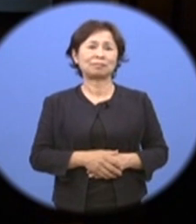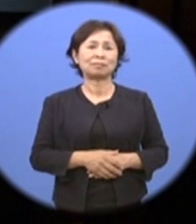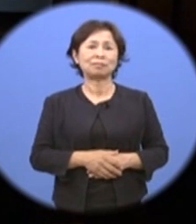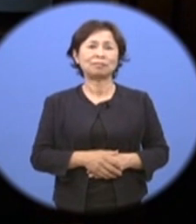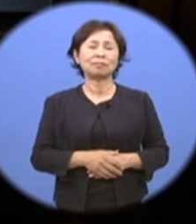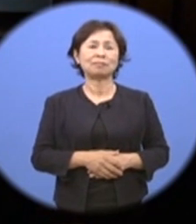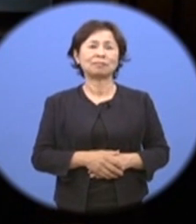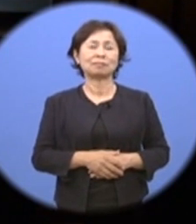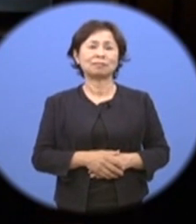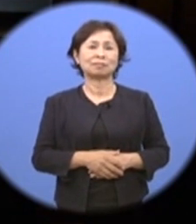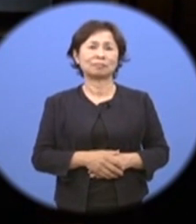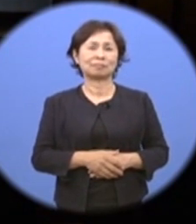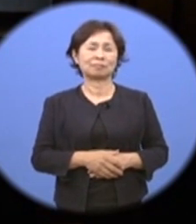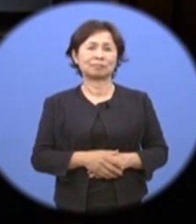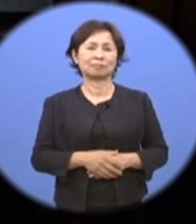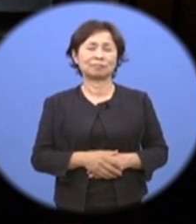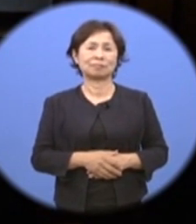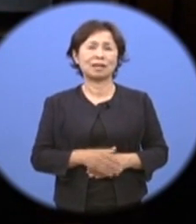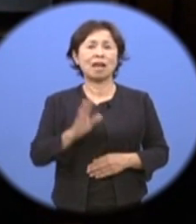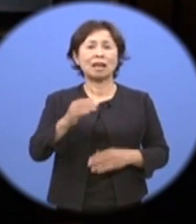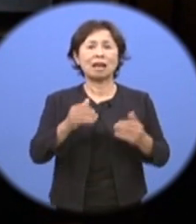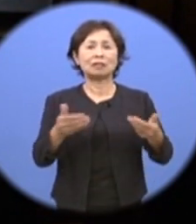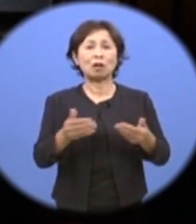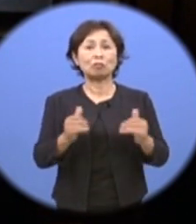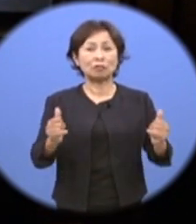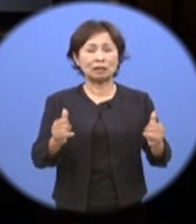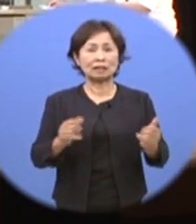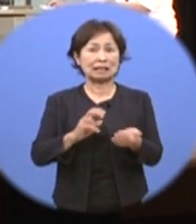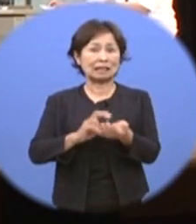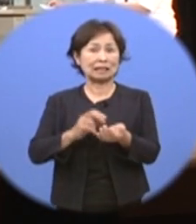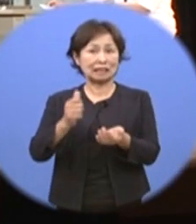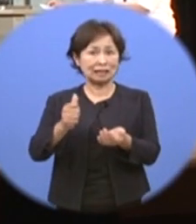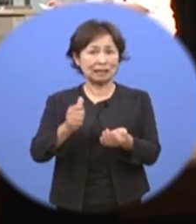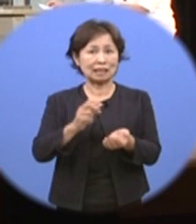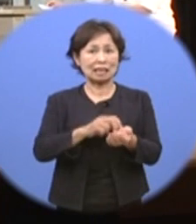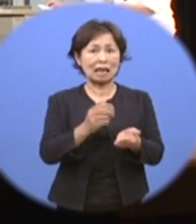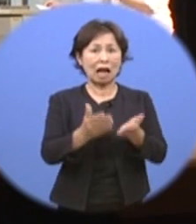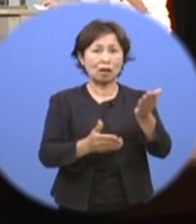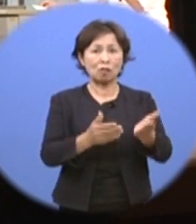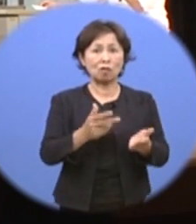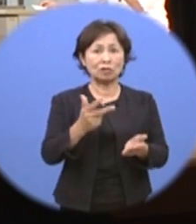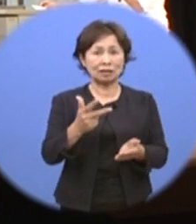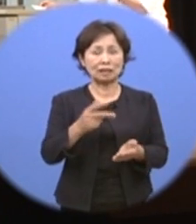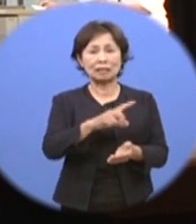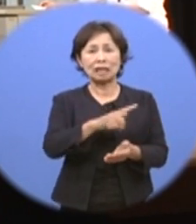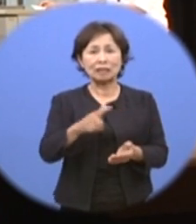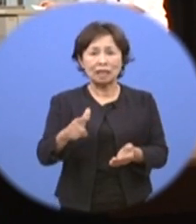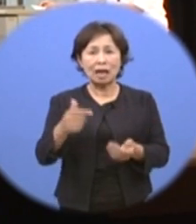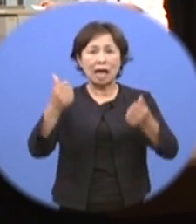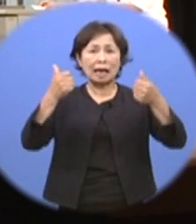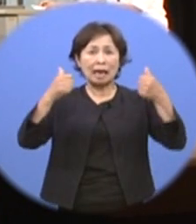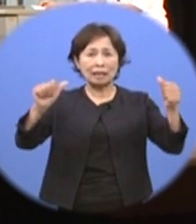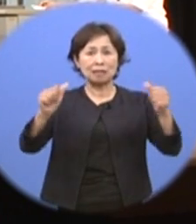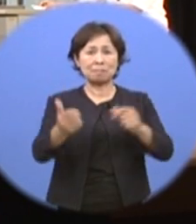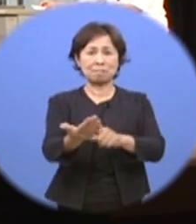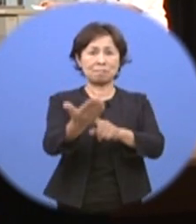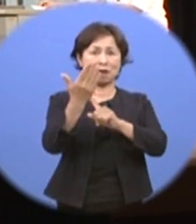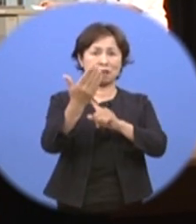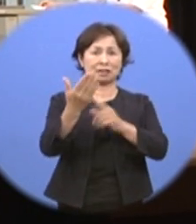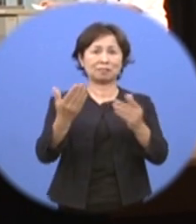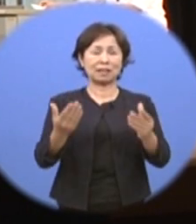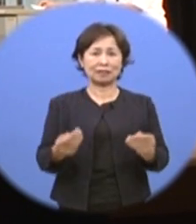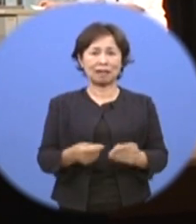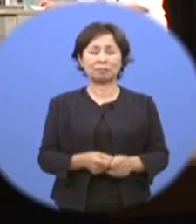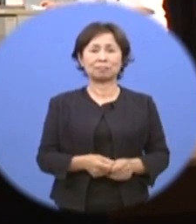この日の催しでは県職員や医師、看護師らによる演劇が上演されました。タイトル